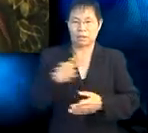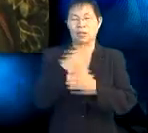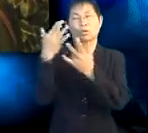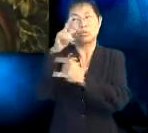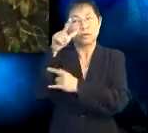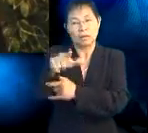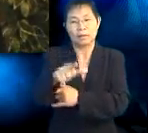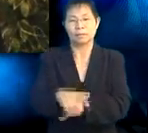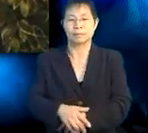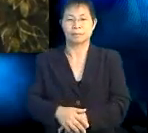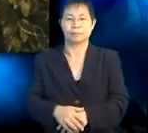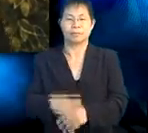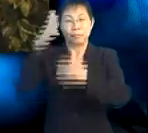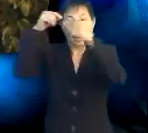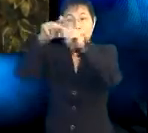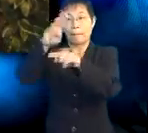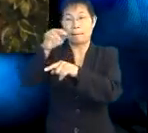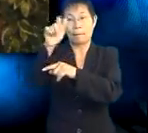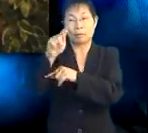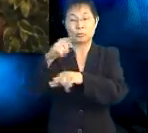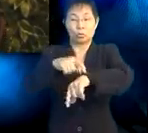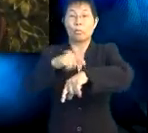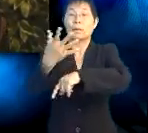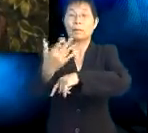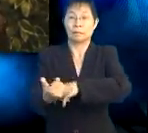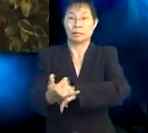sahaja. Abu Mat, pukul berapa sekarang?